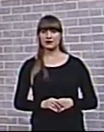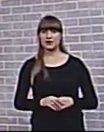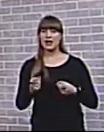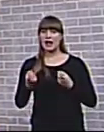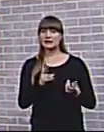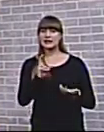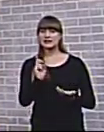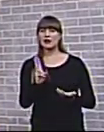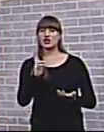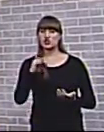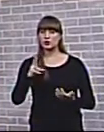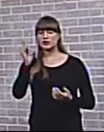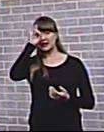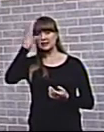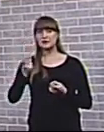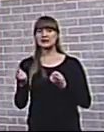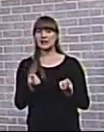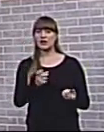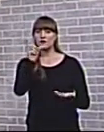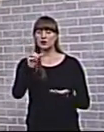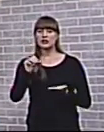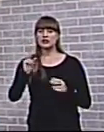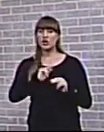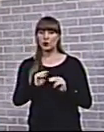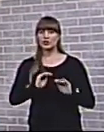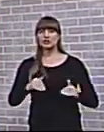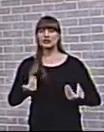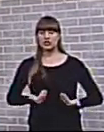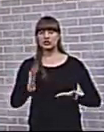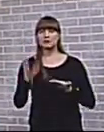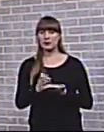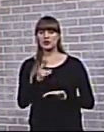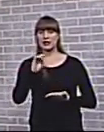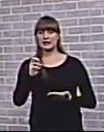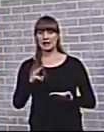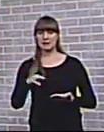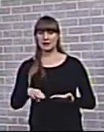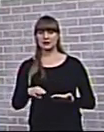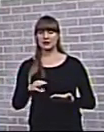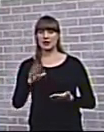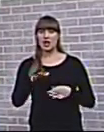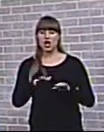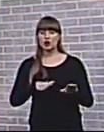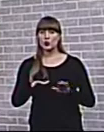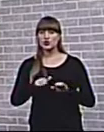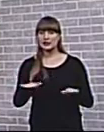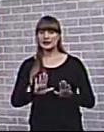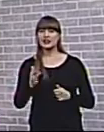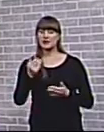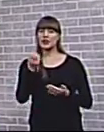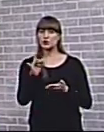Кататься как Слуцкая. Знаменитая фигуристка учит детей жить, побеждая диабет. Ноги вперед не уезжают, ножки держишь. Давай еще раз попробуем.